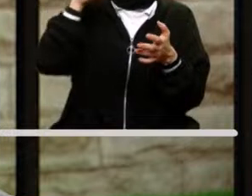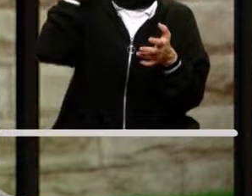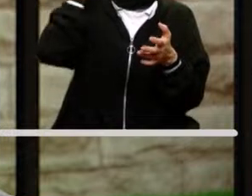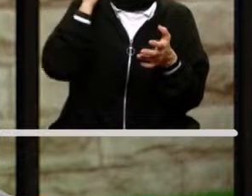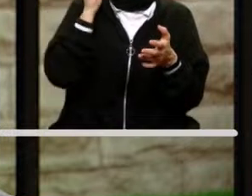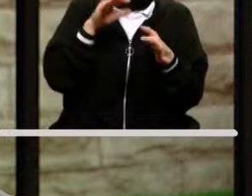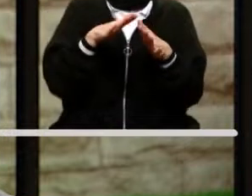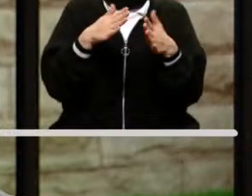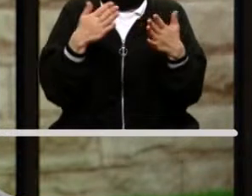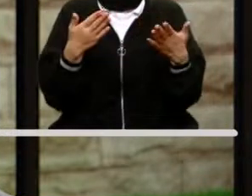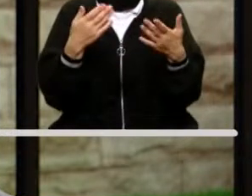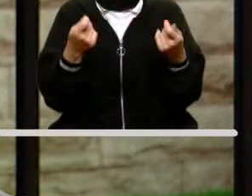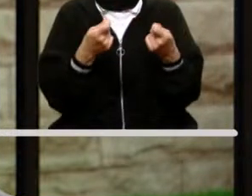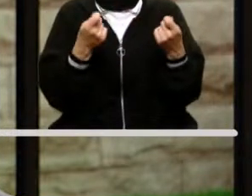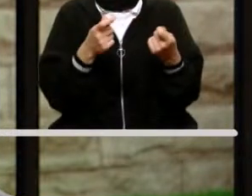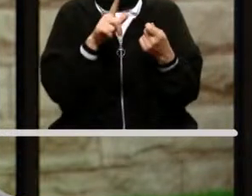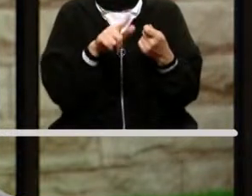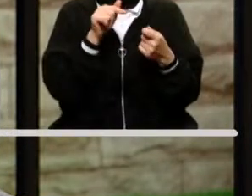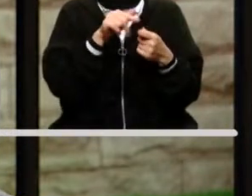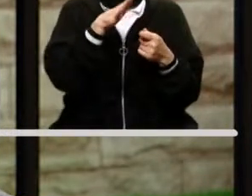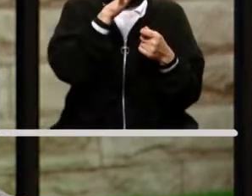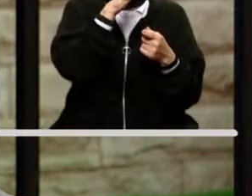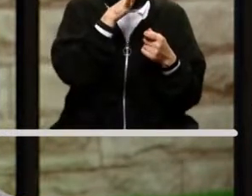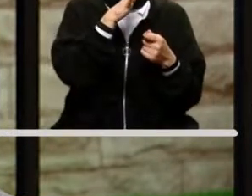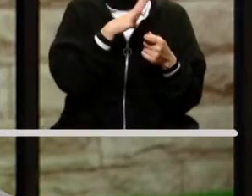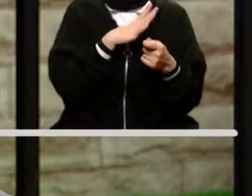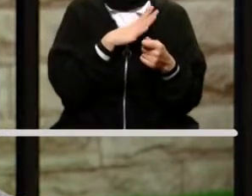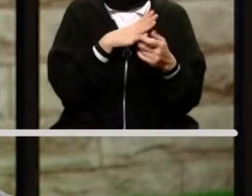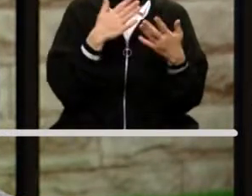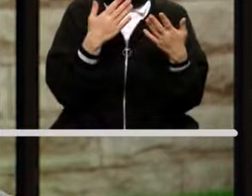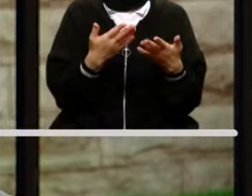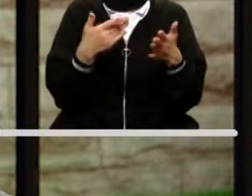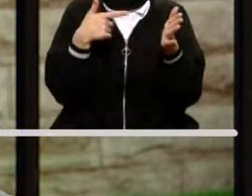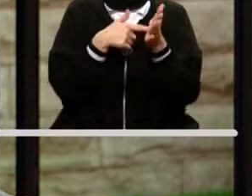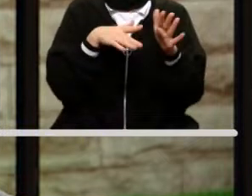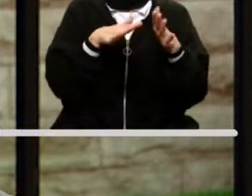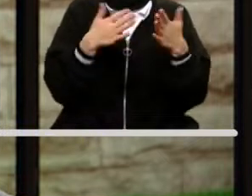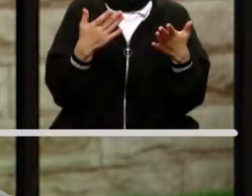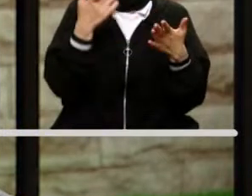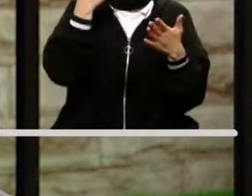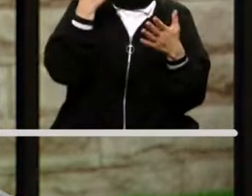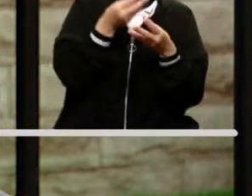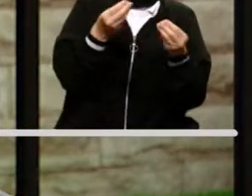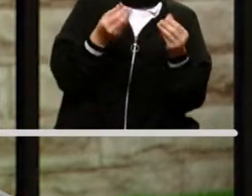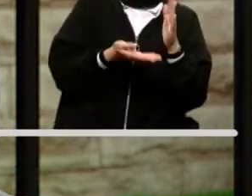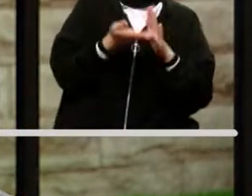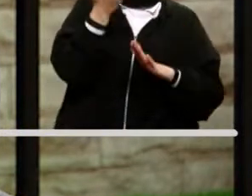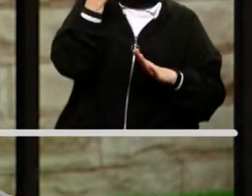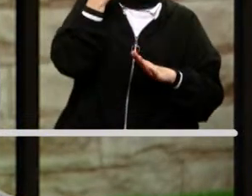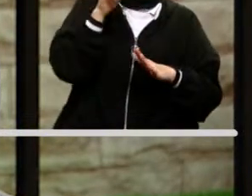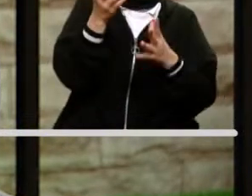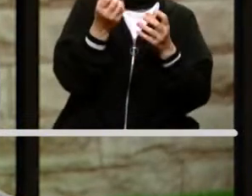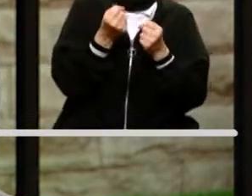çalışacağını bilebilir. Amaç yüksek not almak mıdır? Yüz almak mıdır yoksa öğrenmek midir? Buna karar verecekler. Amaç